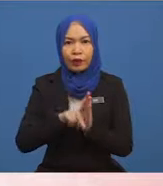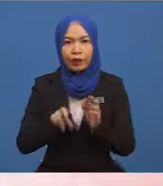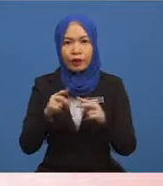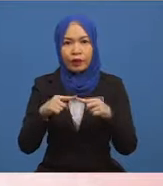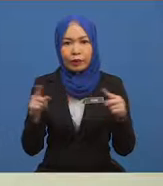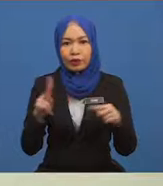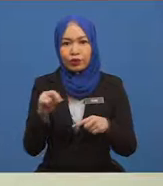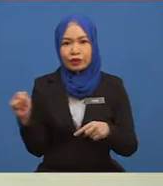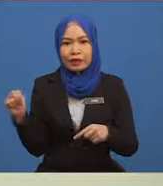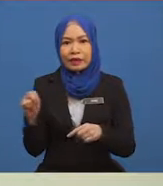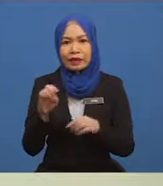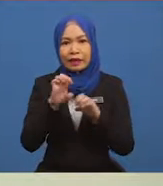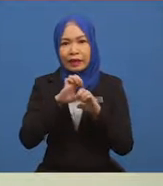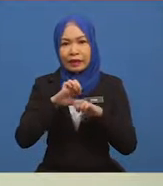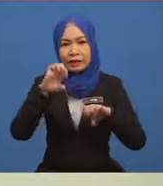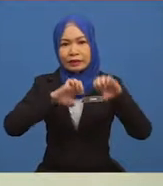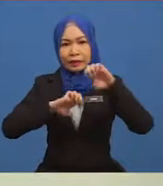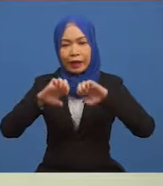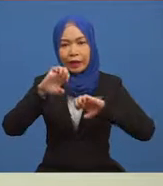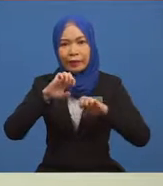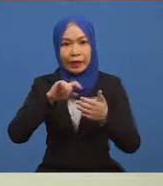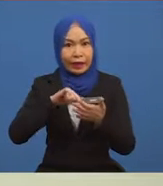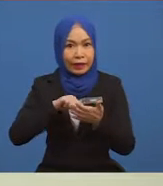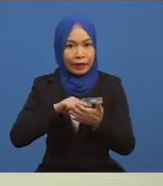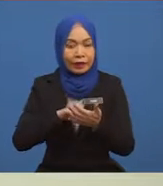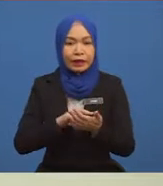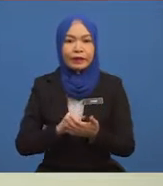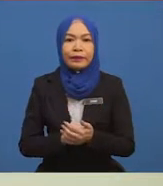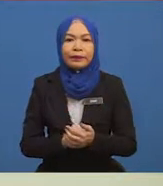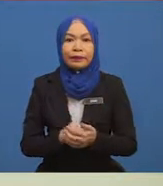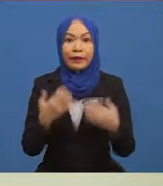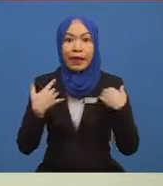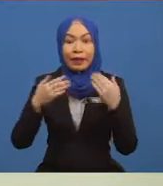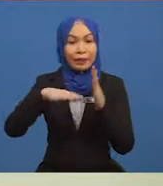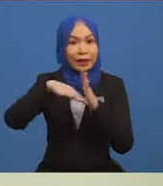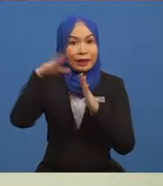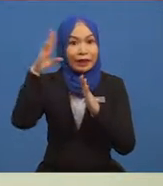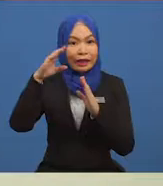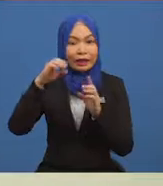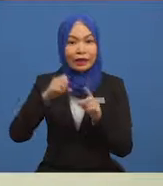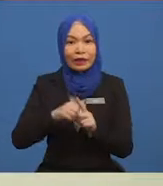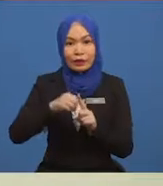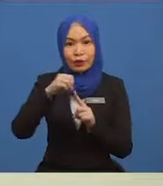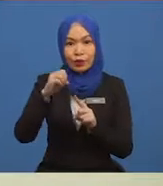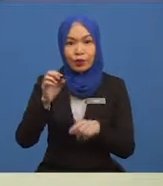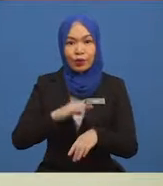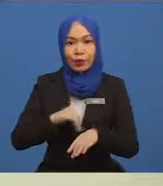Baiklah, dah cukup 1 jam. Jom kita lihat keputusan eksperimen.